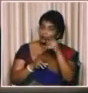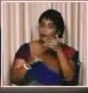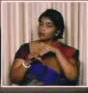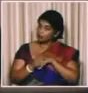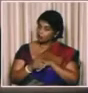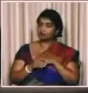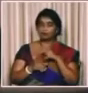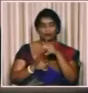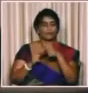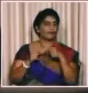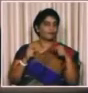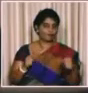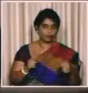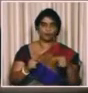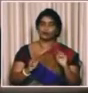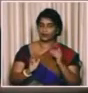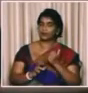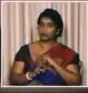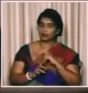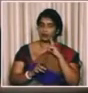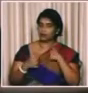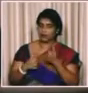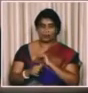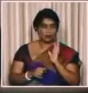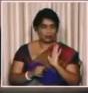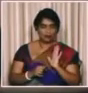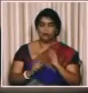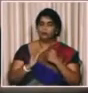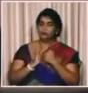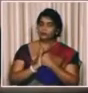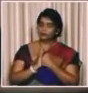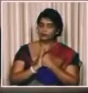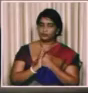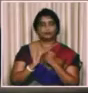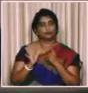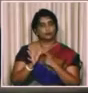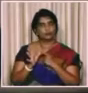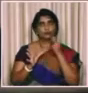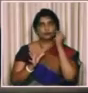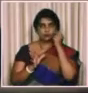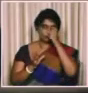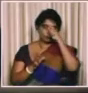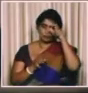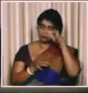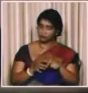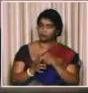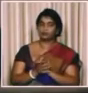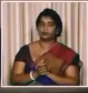ආවත් විරුද්ධ වෙනවා ඒක මම දන්නවා ඒකට අපි විරුද්ධයි ගරු අනුර දිසානායක මන්ත්‍රීතුමනි